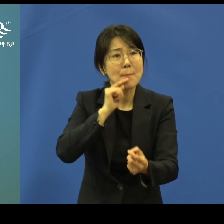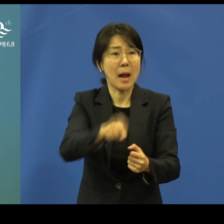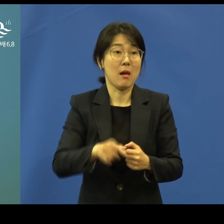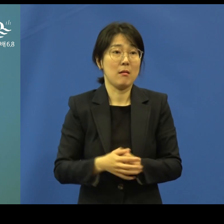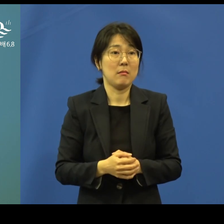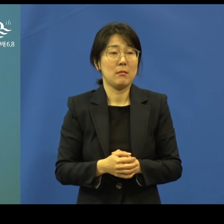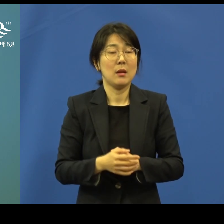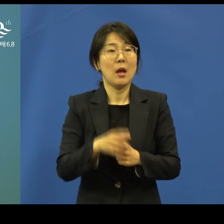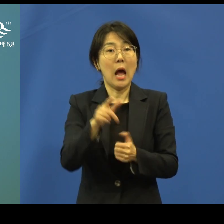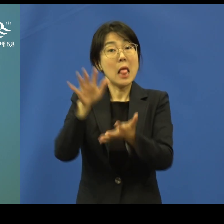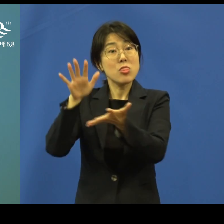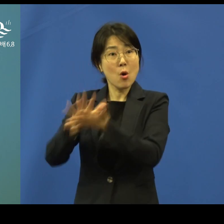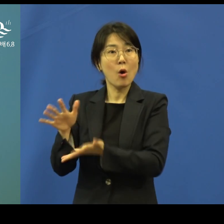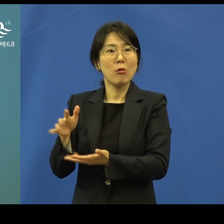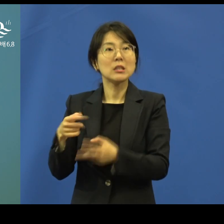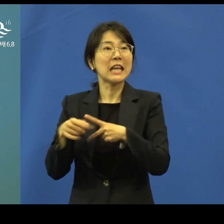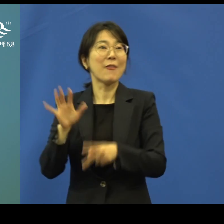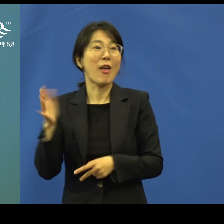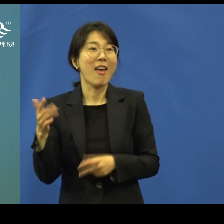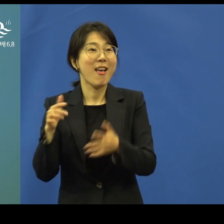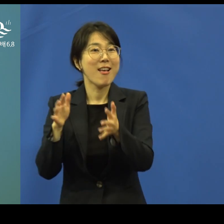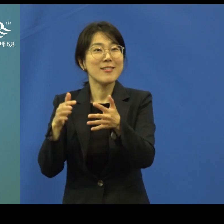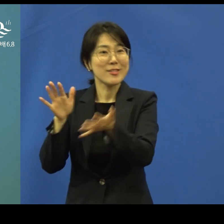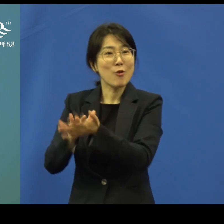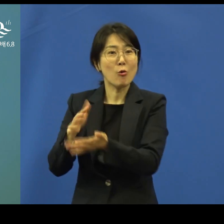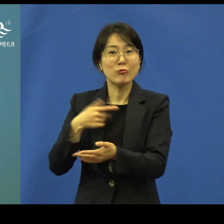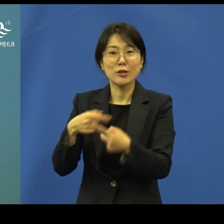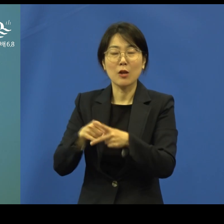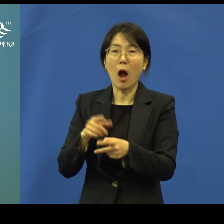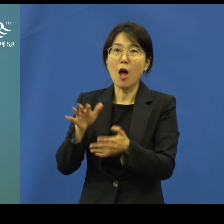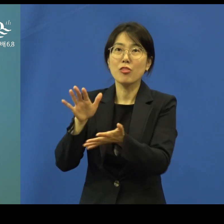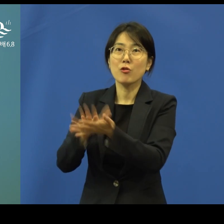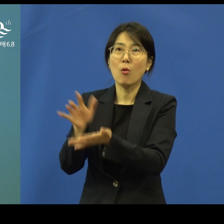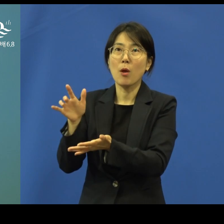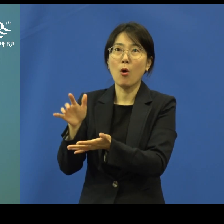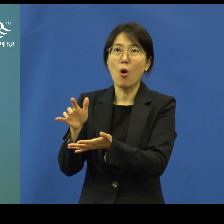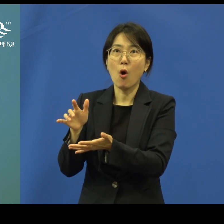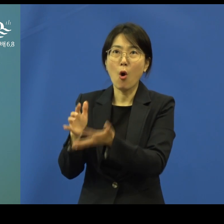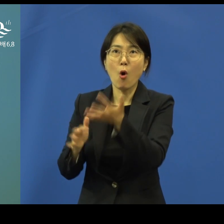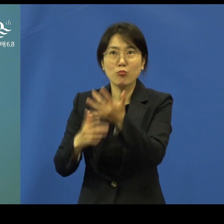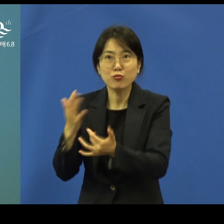차갑든지 하라 이 말이 뭐냐, 여기에 대한 논란이 굉장히 많고 해석이 다양합니다.